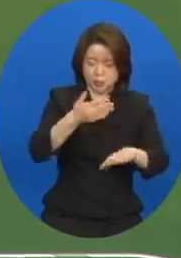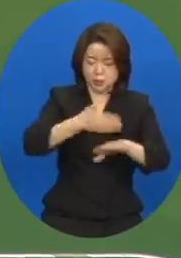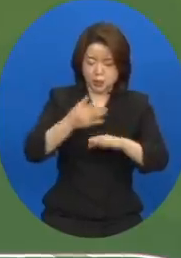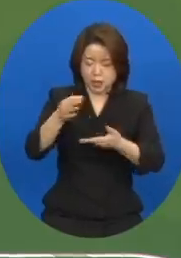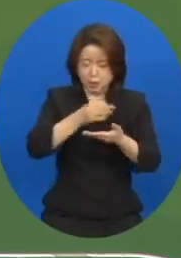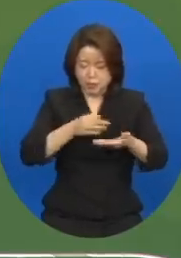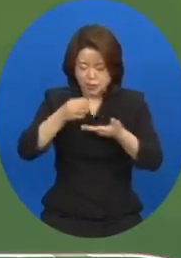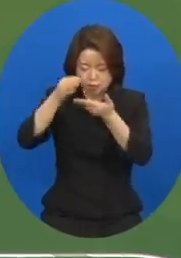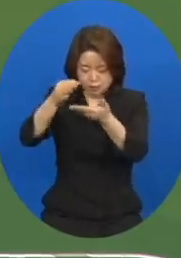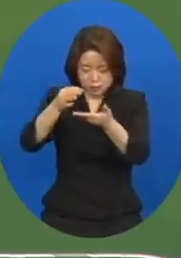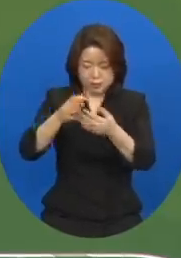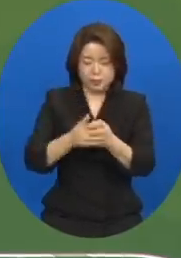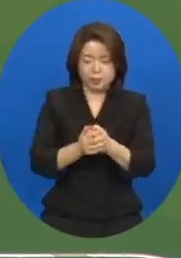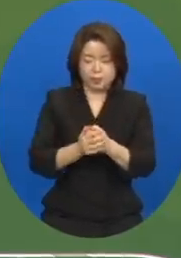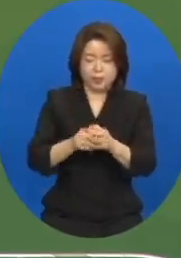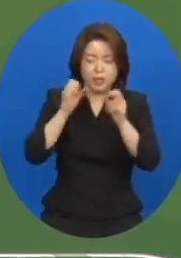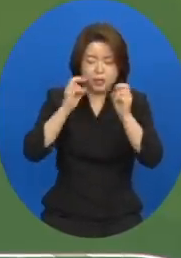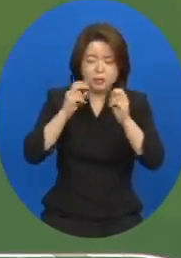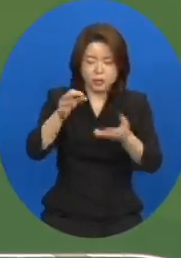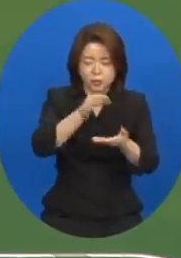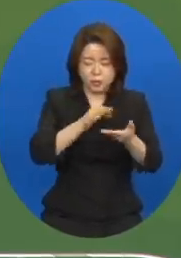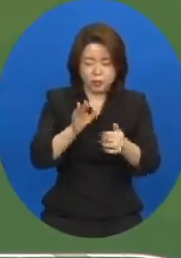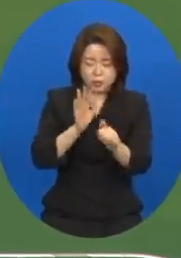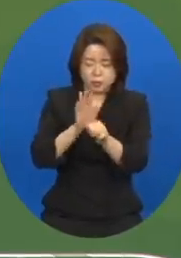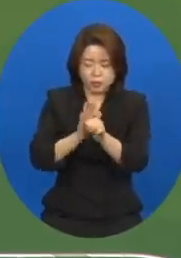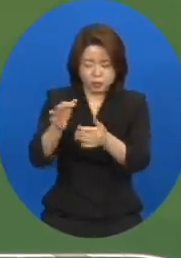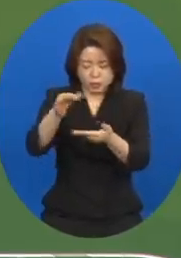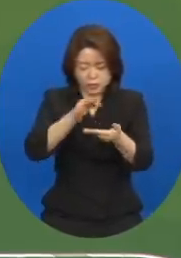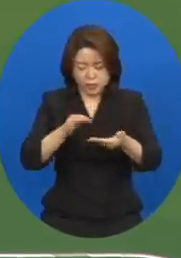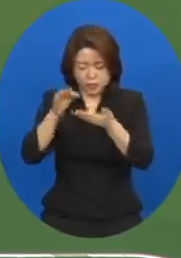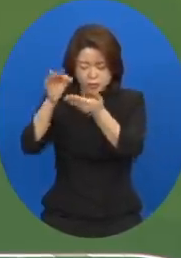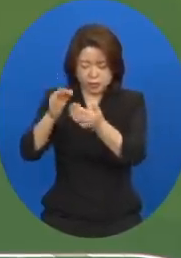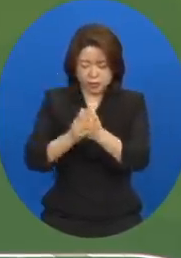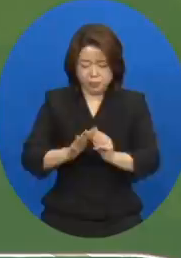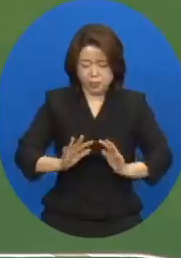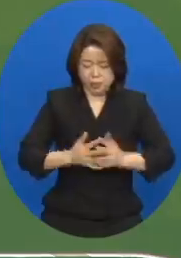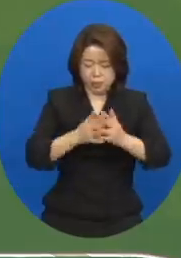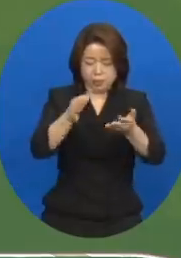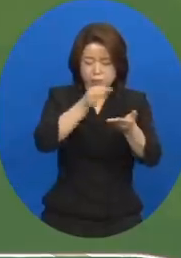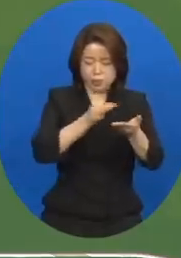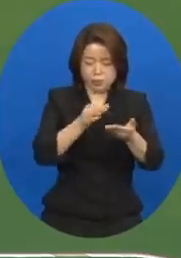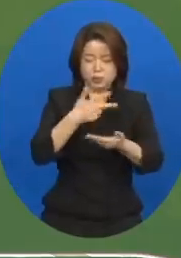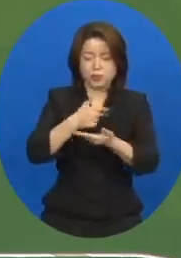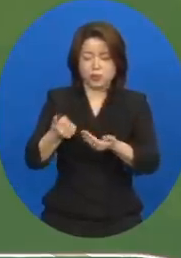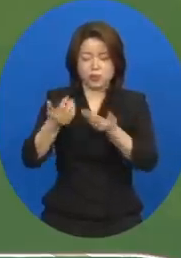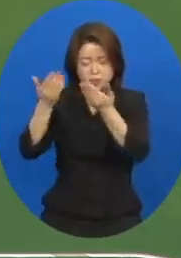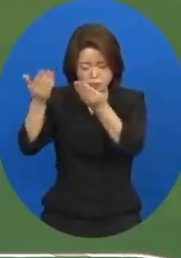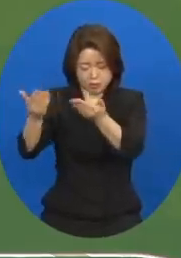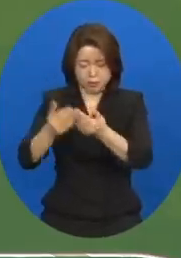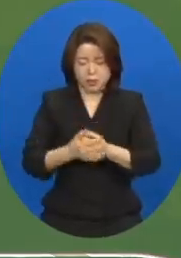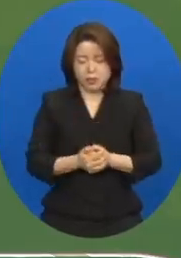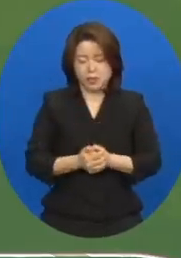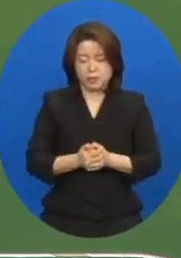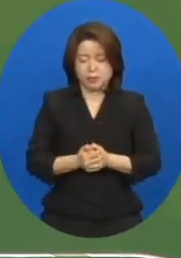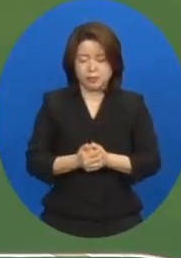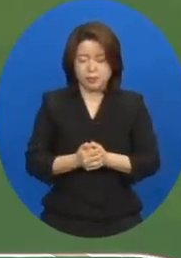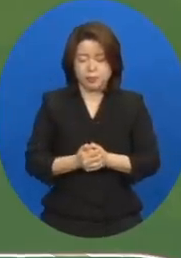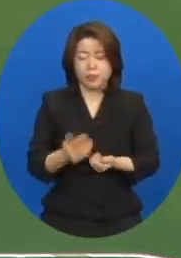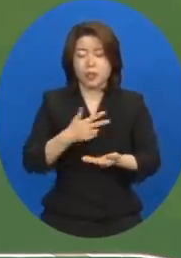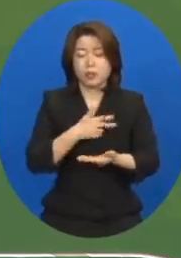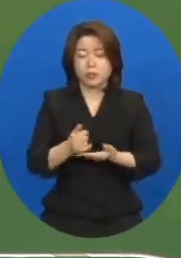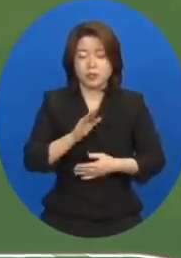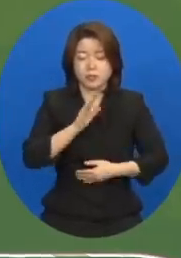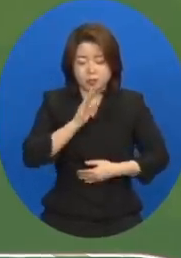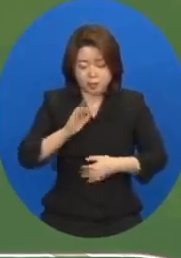감사헌금을, 선교헌금과 구제헌금을, 또 건축헌금을 주님께 봉헌합니다. 주님을